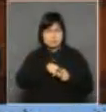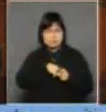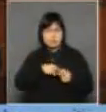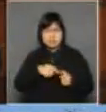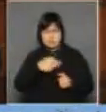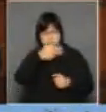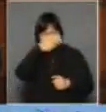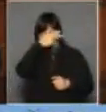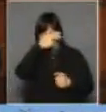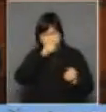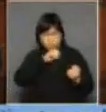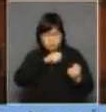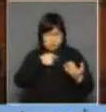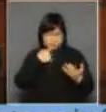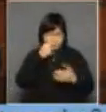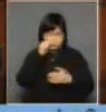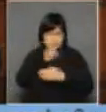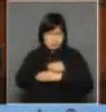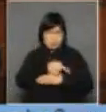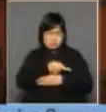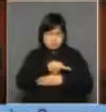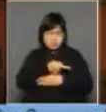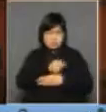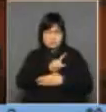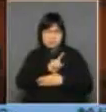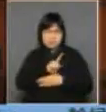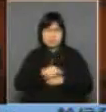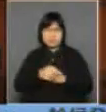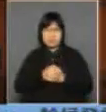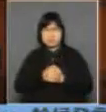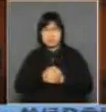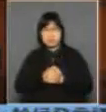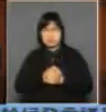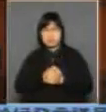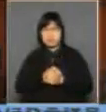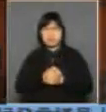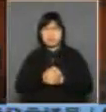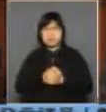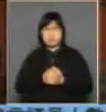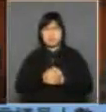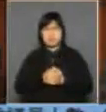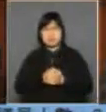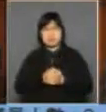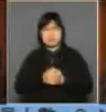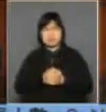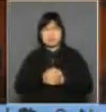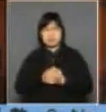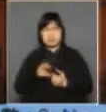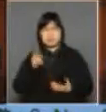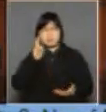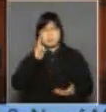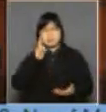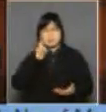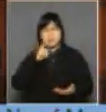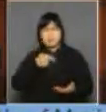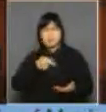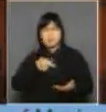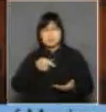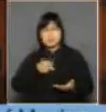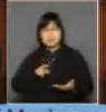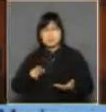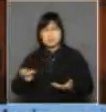府谈一个口头承诺出来。其实这件事呢就等于什么呢？等于他们两个